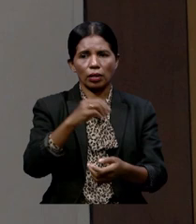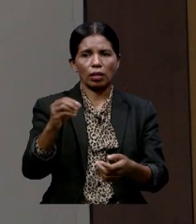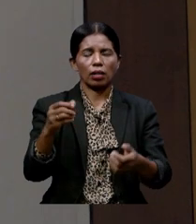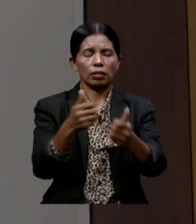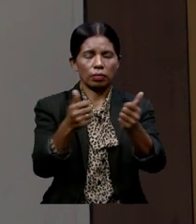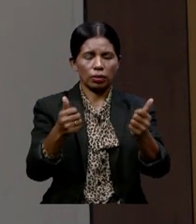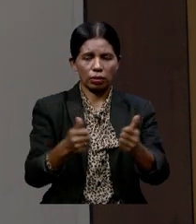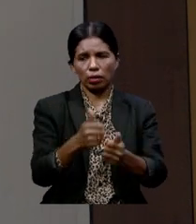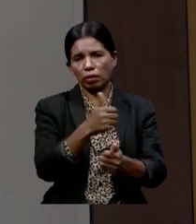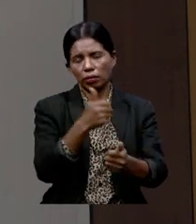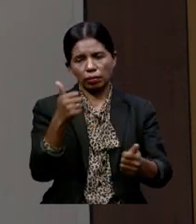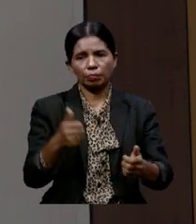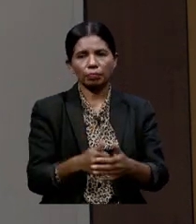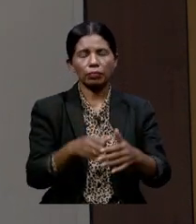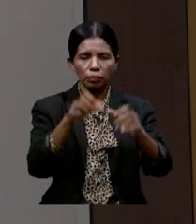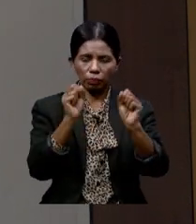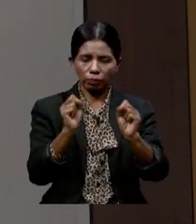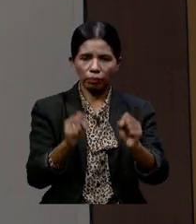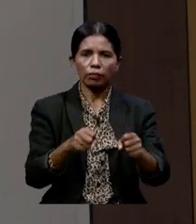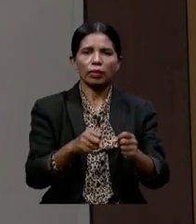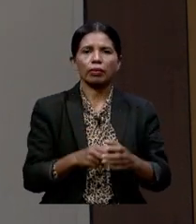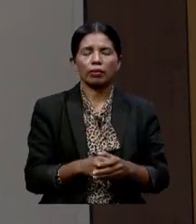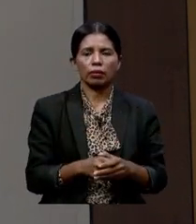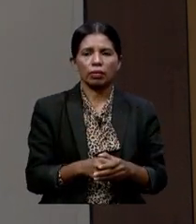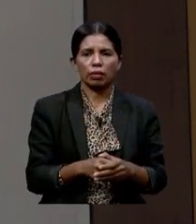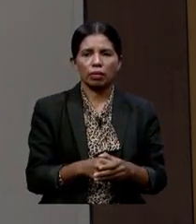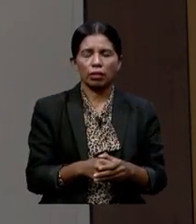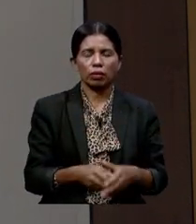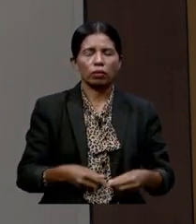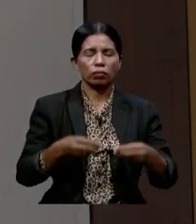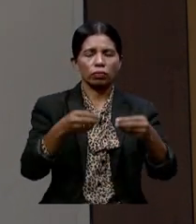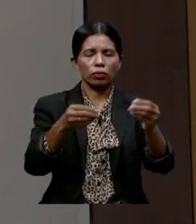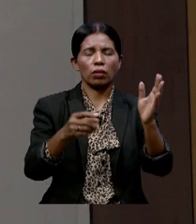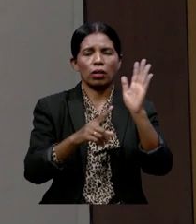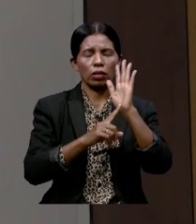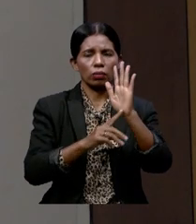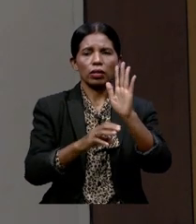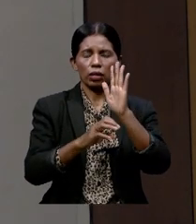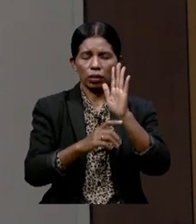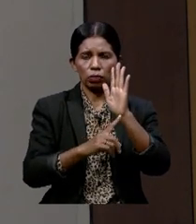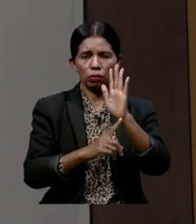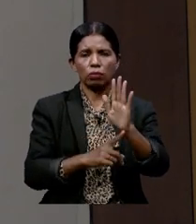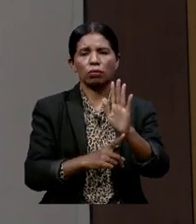administrasaun no selutan, par hodi bele hat motiva ka o nusaka par